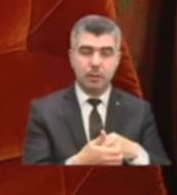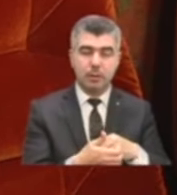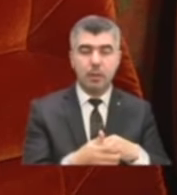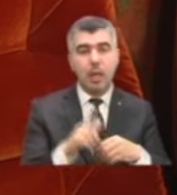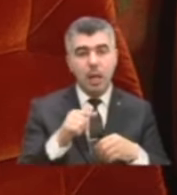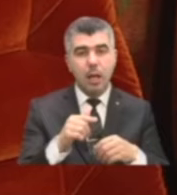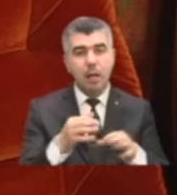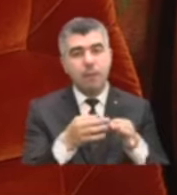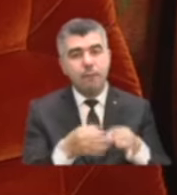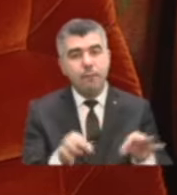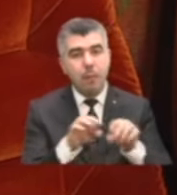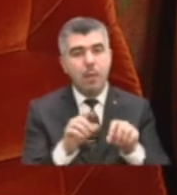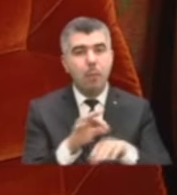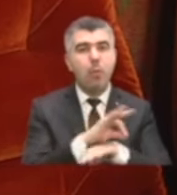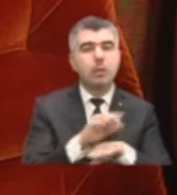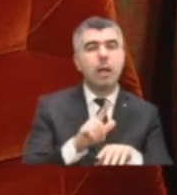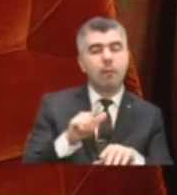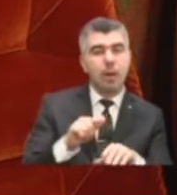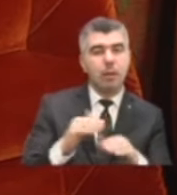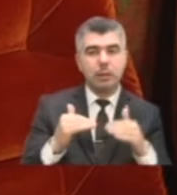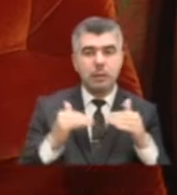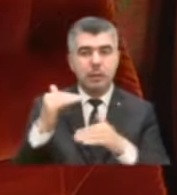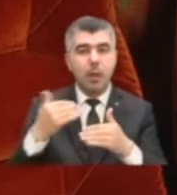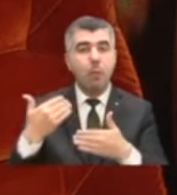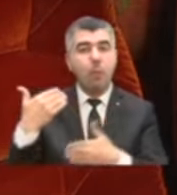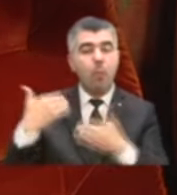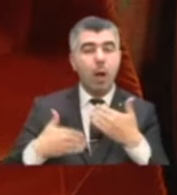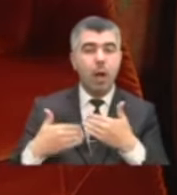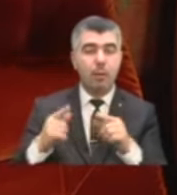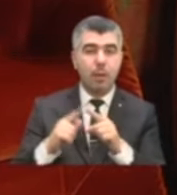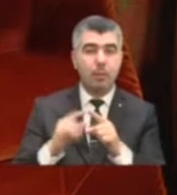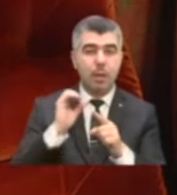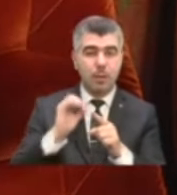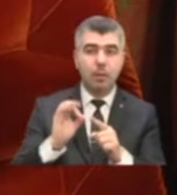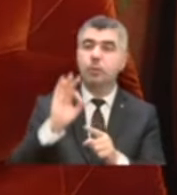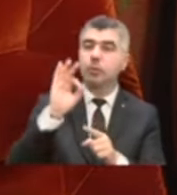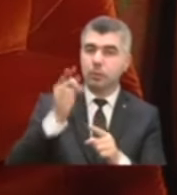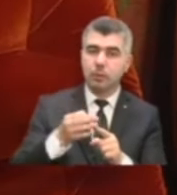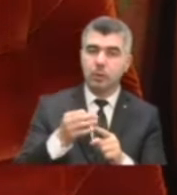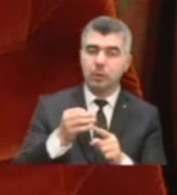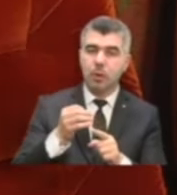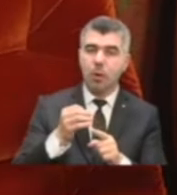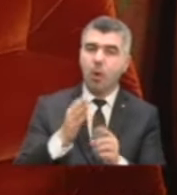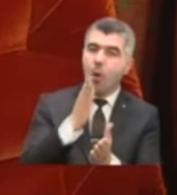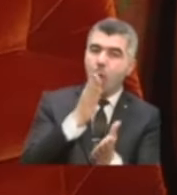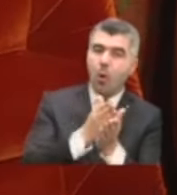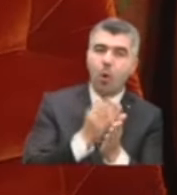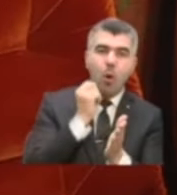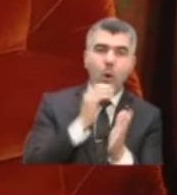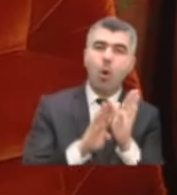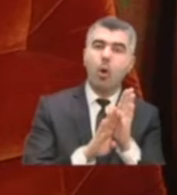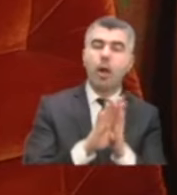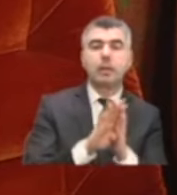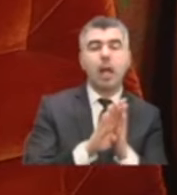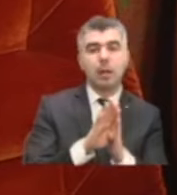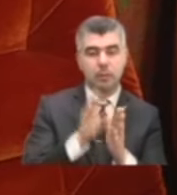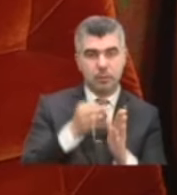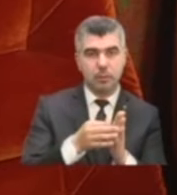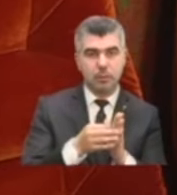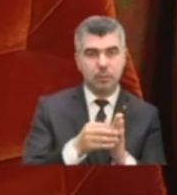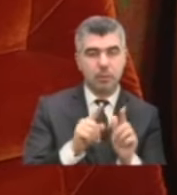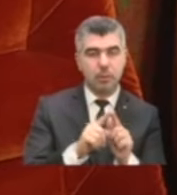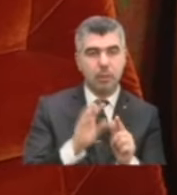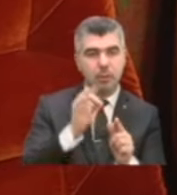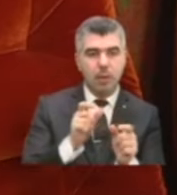مثلا متوسطة فالإعاقة تفقر، ولهذا خصنا نمشيو من المقاربة الحقوقية، والمقاربة الحقوقية هي الربط مع